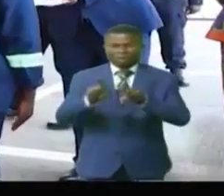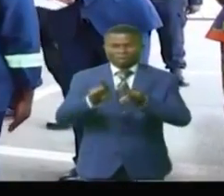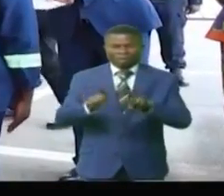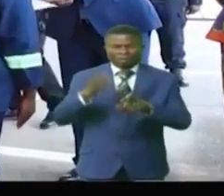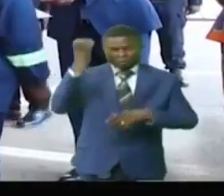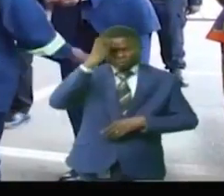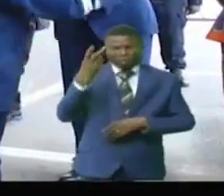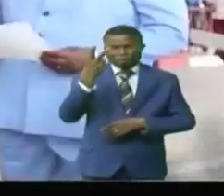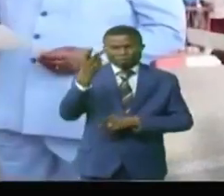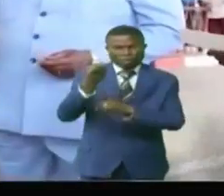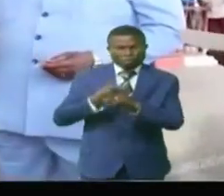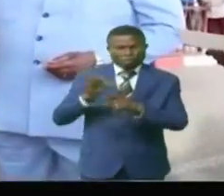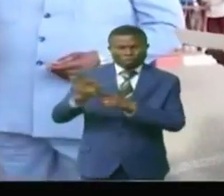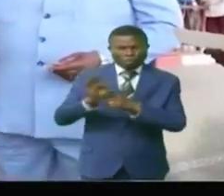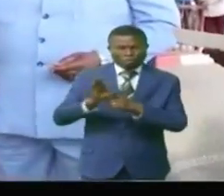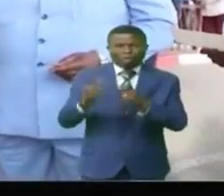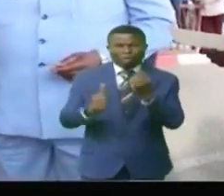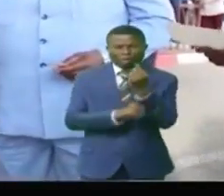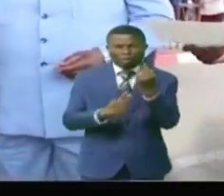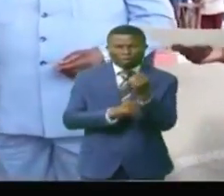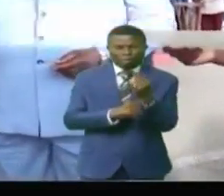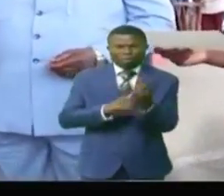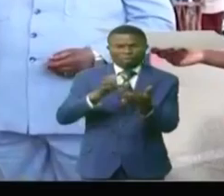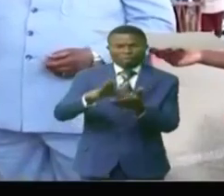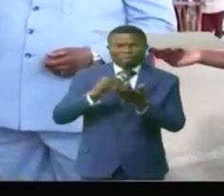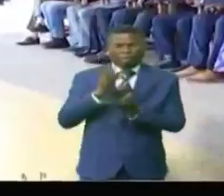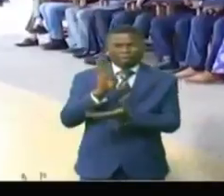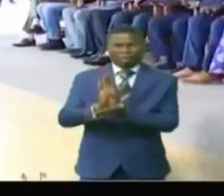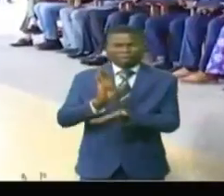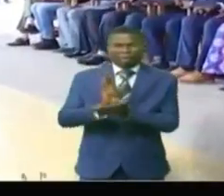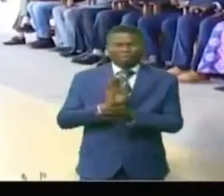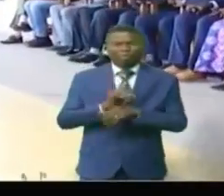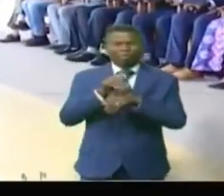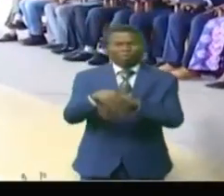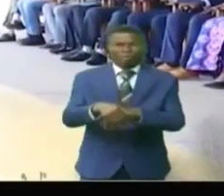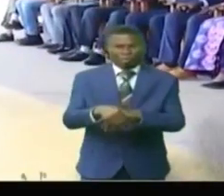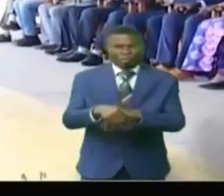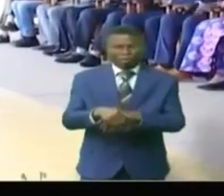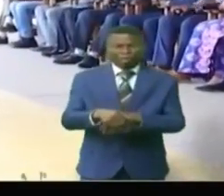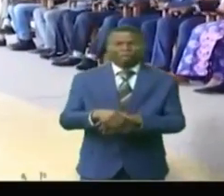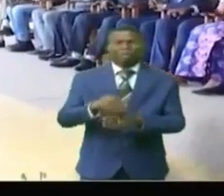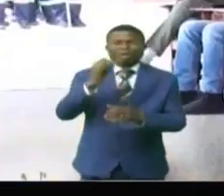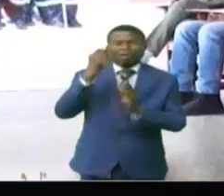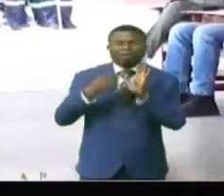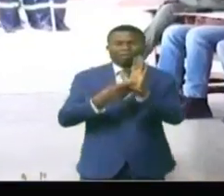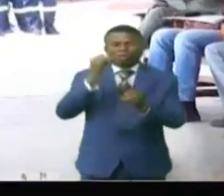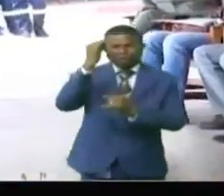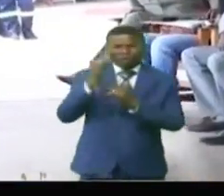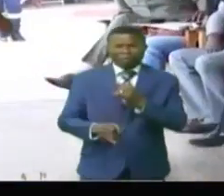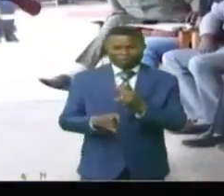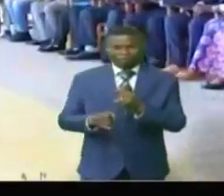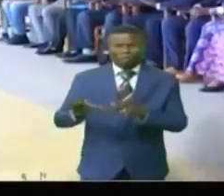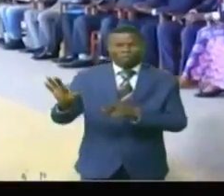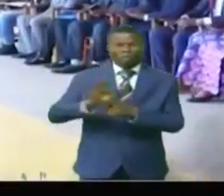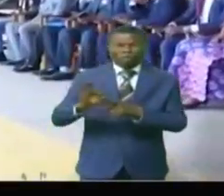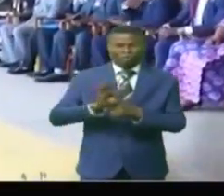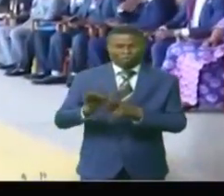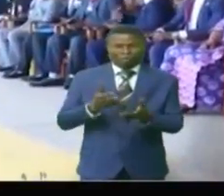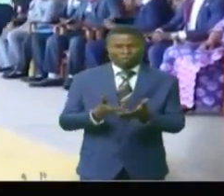de formation, les récipiendaires ont reçu leur brevet de participation sanctionnant la fin de leur